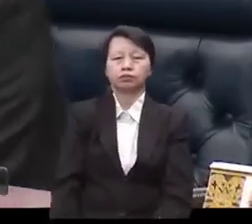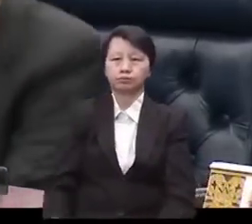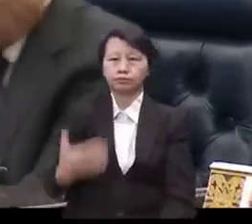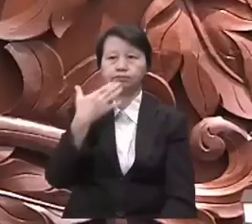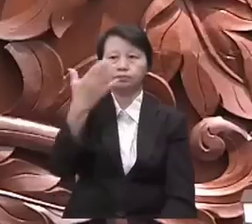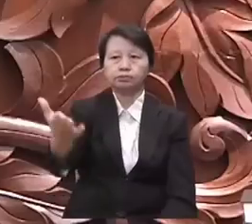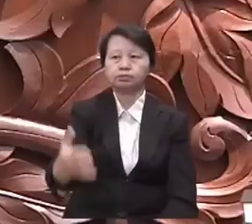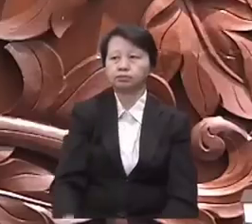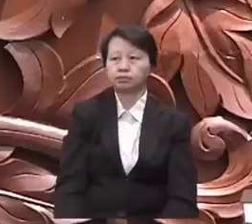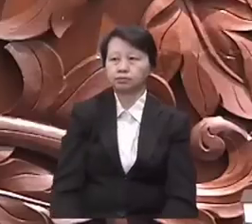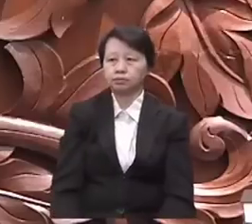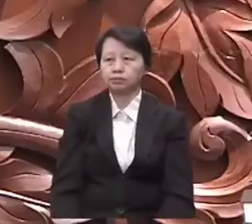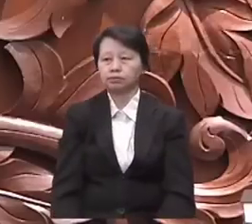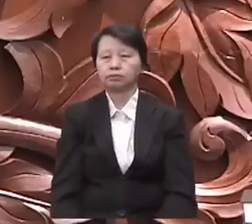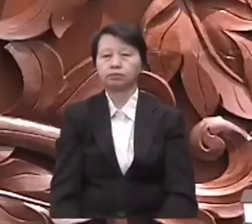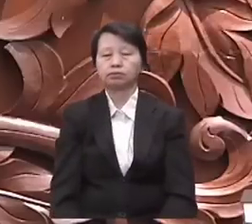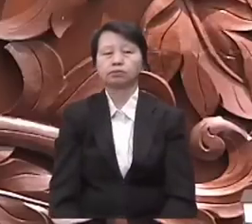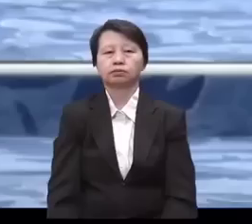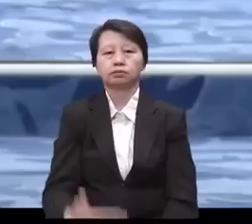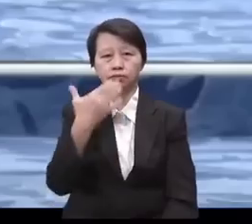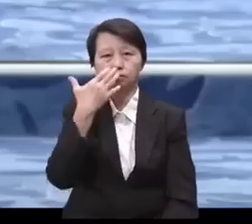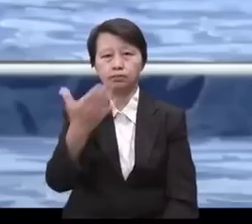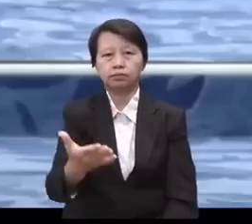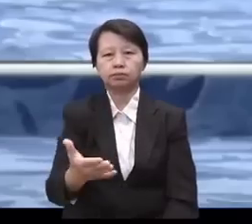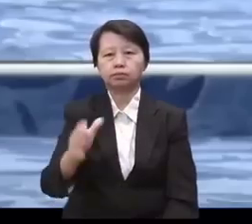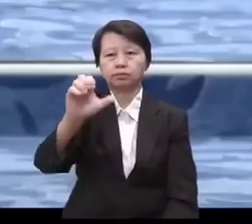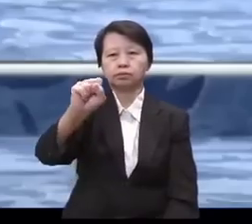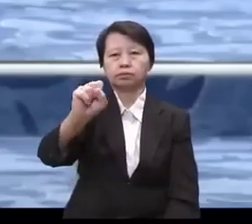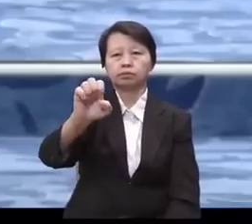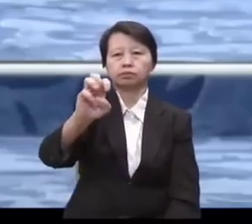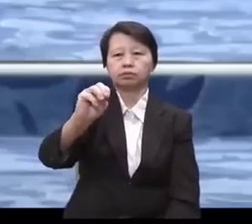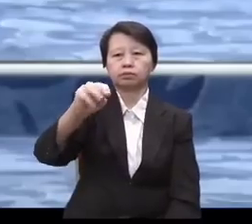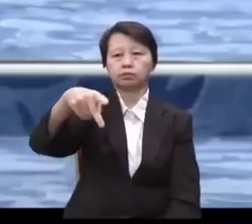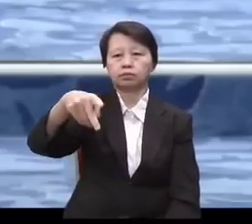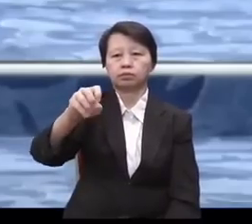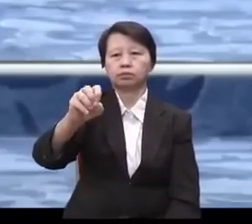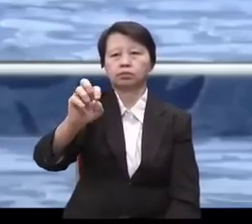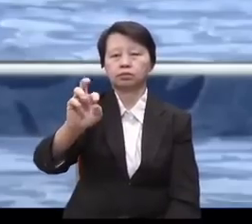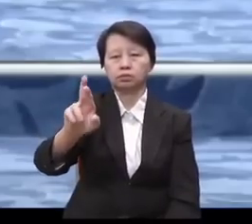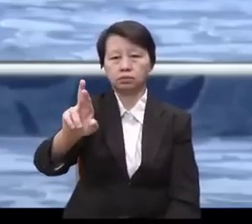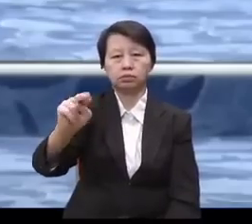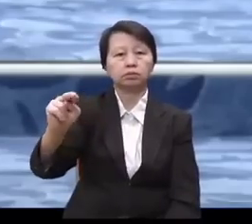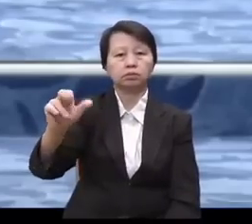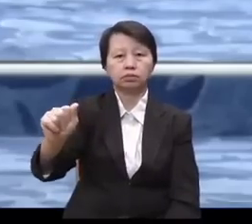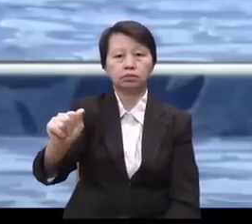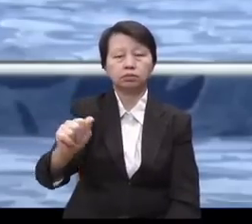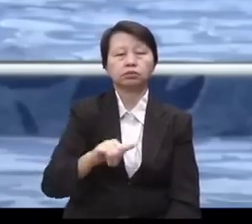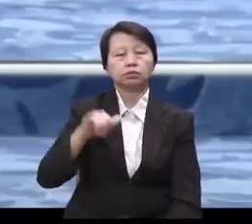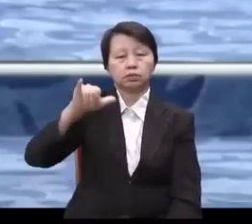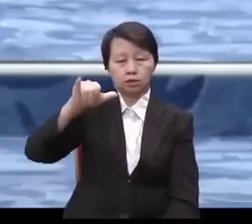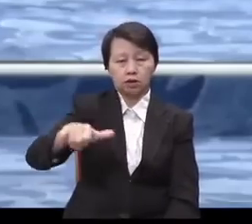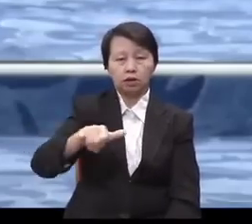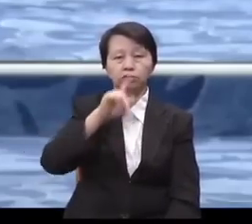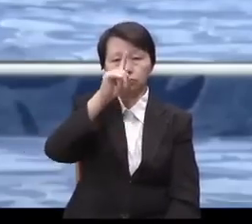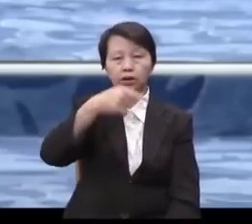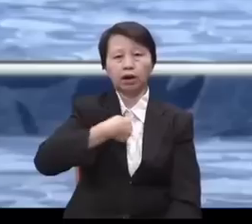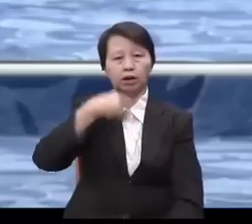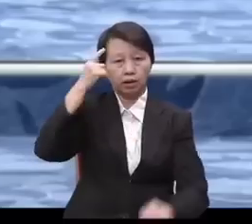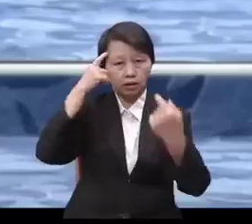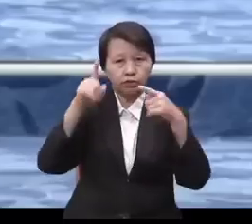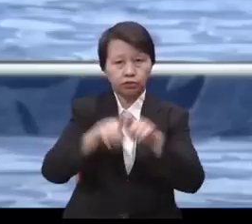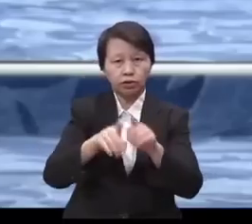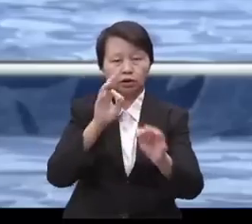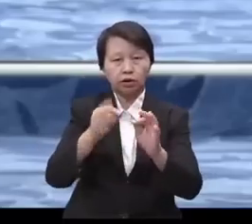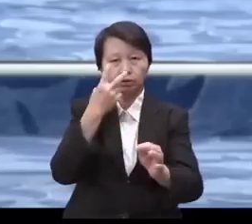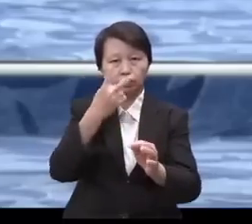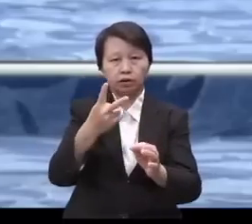kasih. Terima kasih. Sempurna, saya sebenarnya setuju. Kalau kita lihat Pan Borneo,